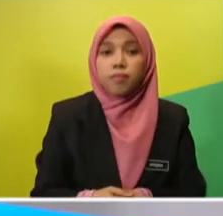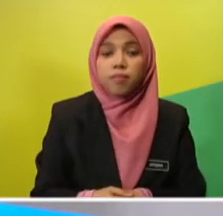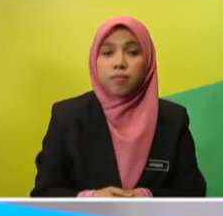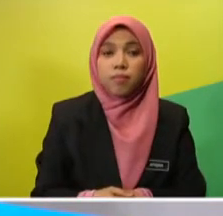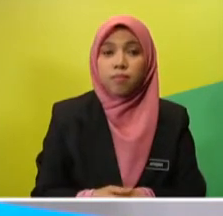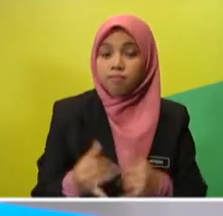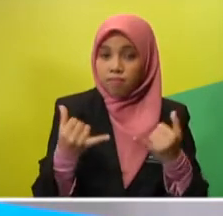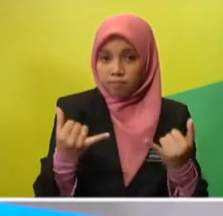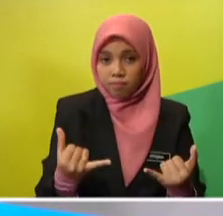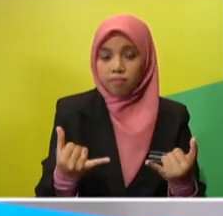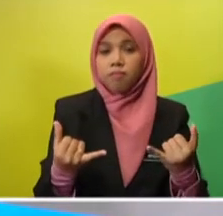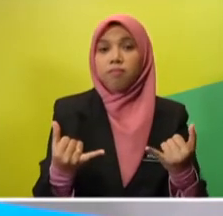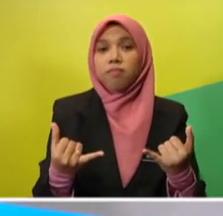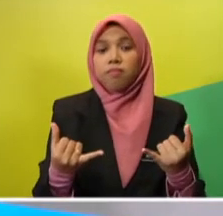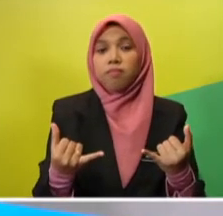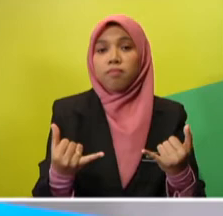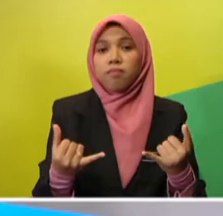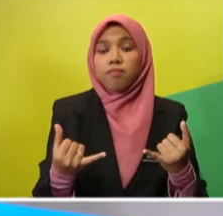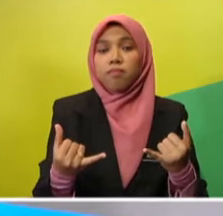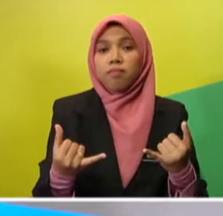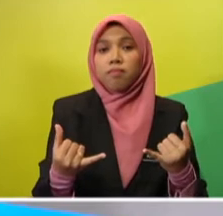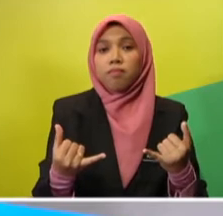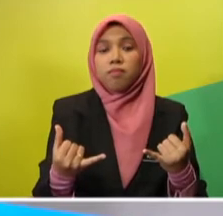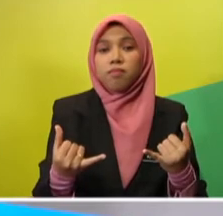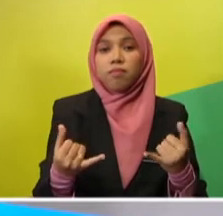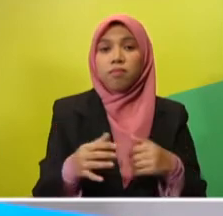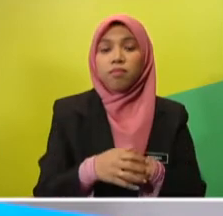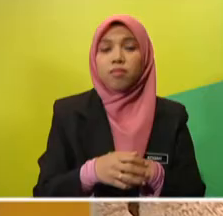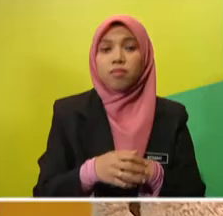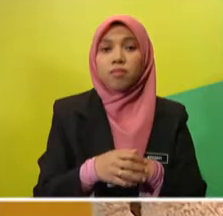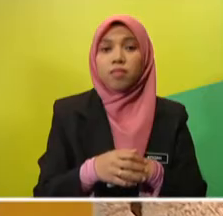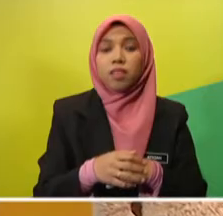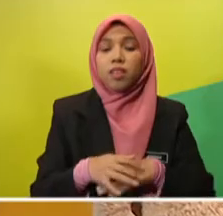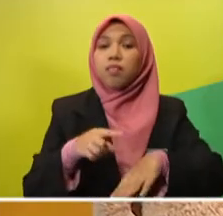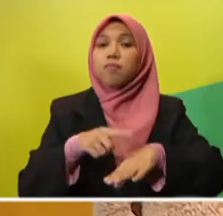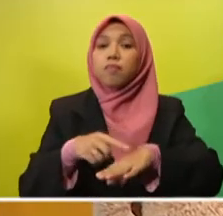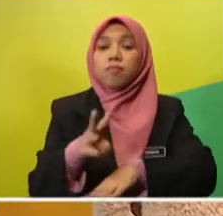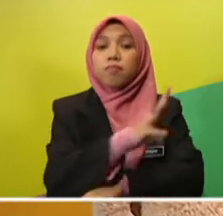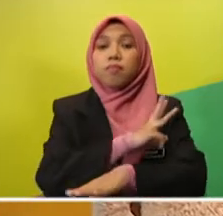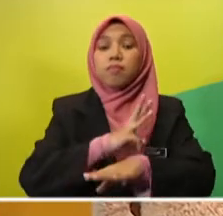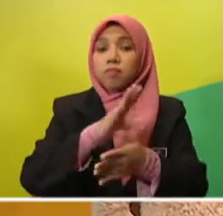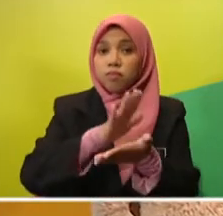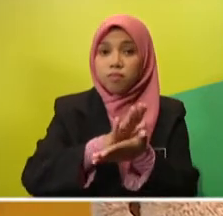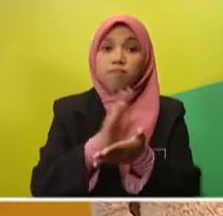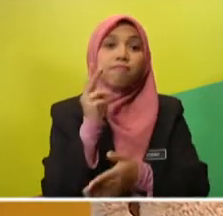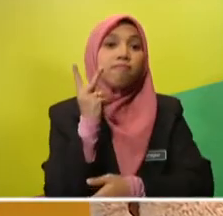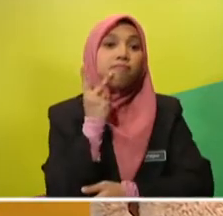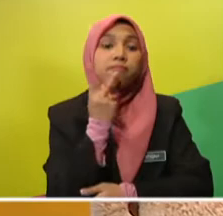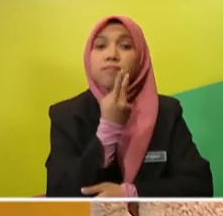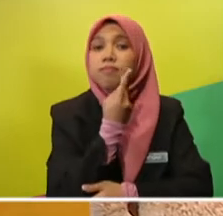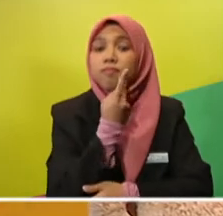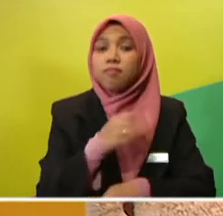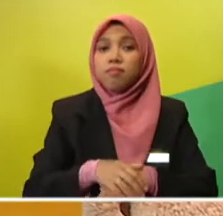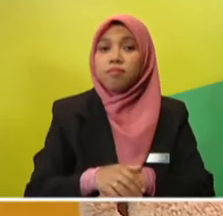tangan cikgu pula, di tangan cikgu ini adalah situasi di kantin sekolah. Seperti yang kita maklum, di kantin